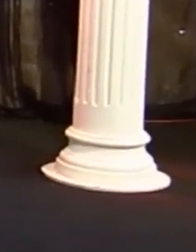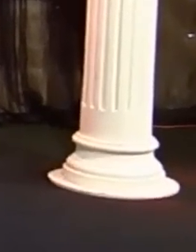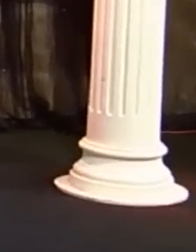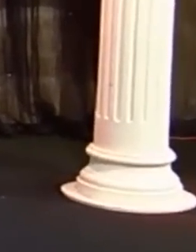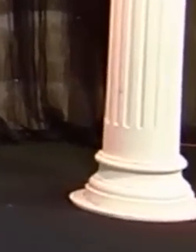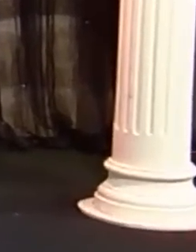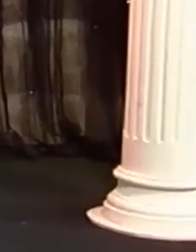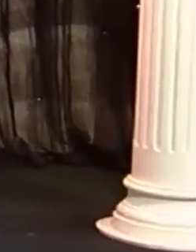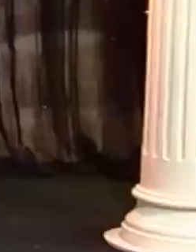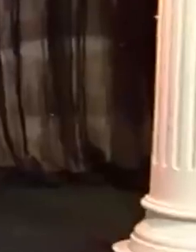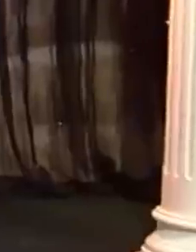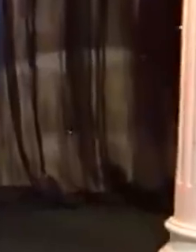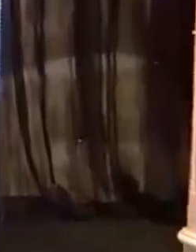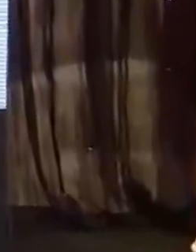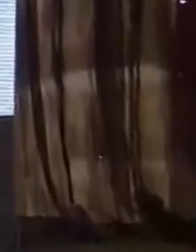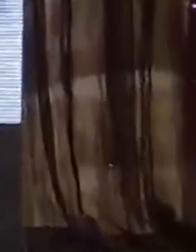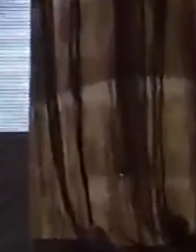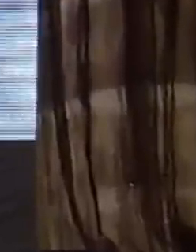것이죠